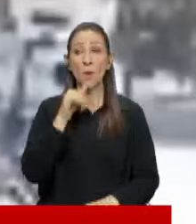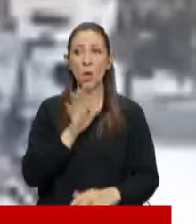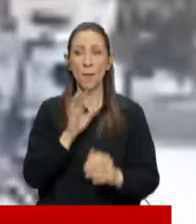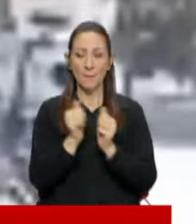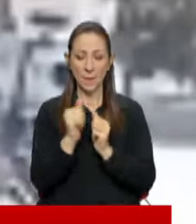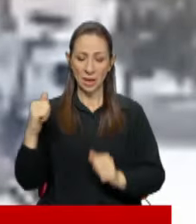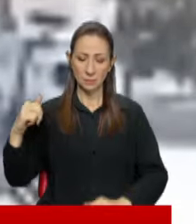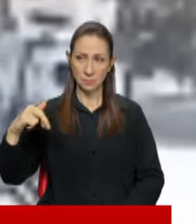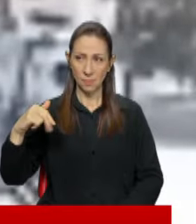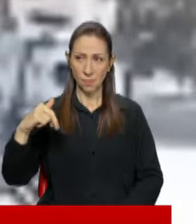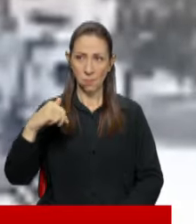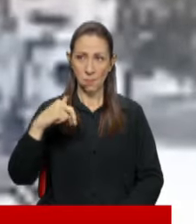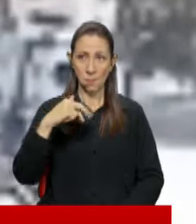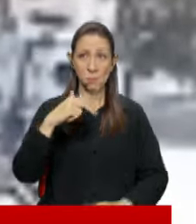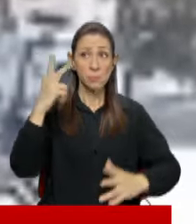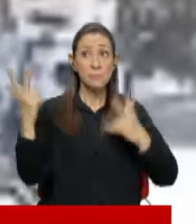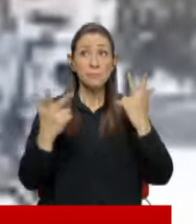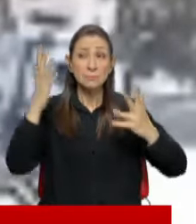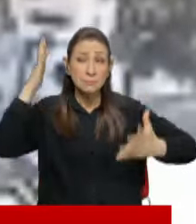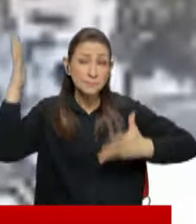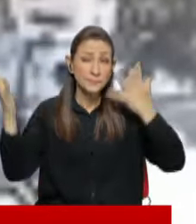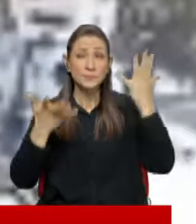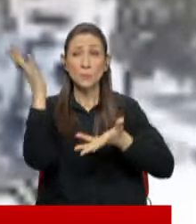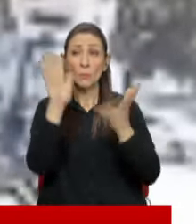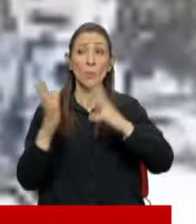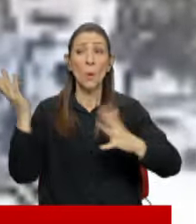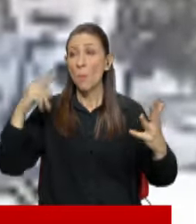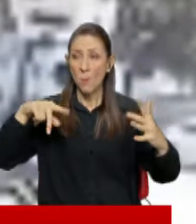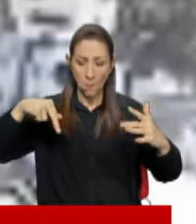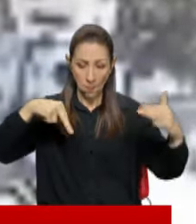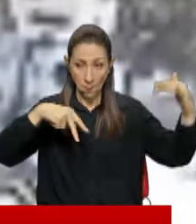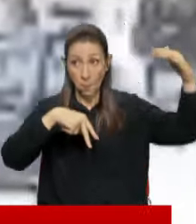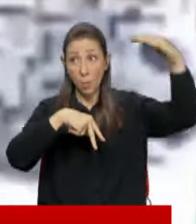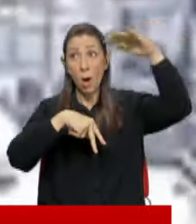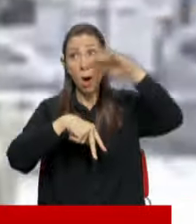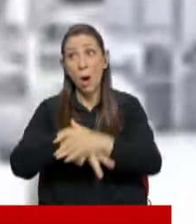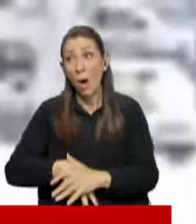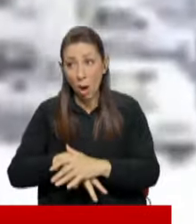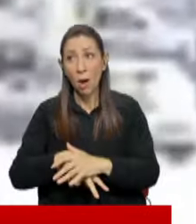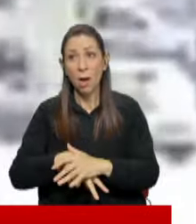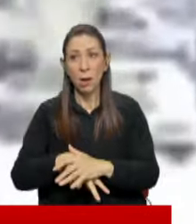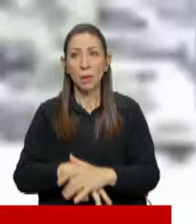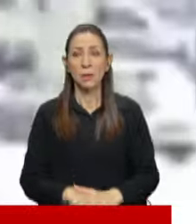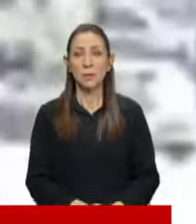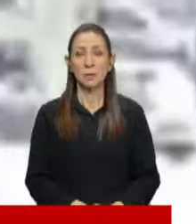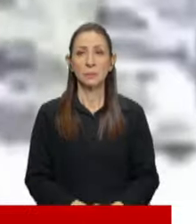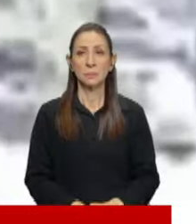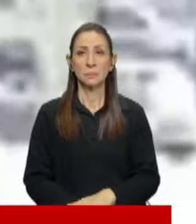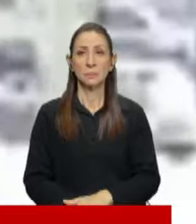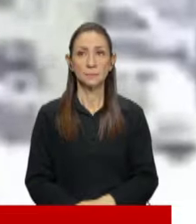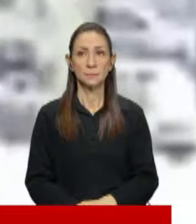Oğluyla birlikte yürüdüğü sırada kuvvetli rüzgar ağacı devirdi. Adnan Ersan ve oğlu Mehmet Taha Ersan ağacın altında kaldı.